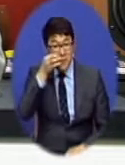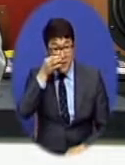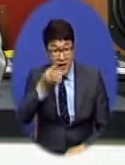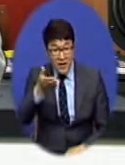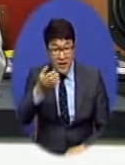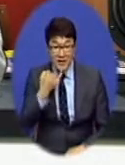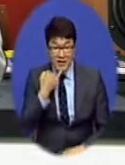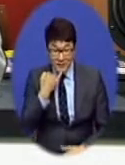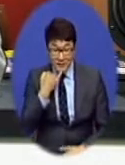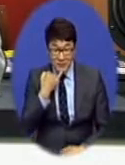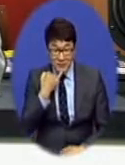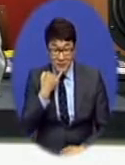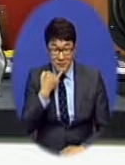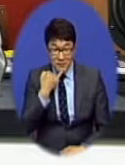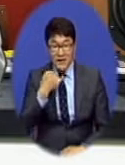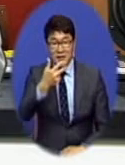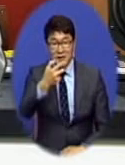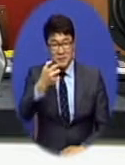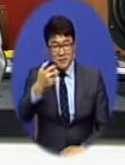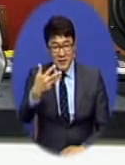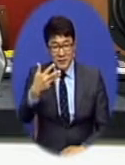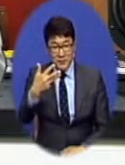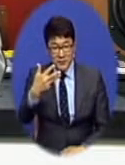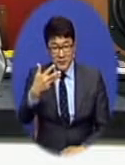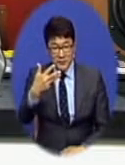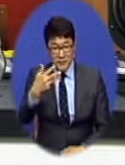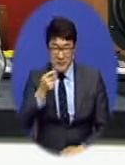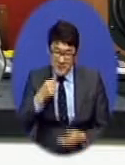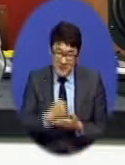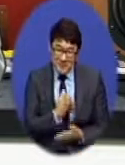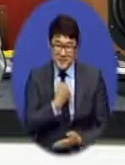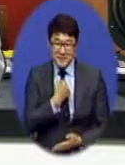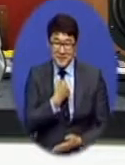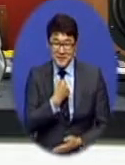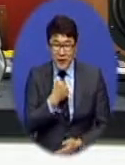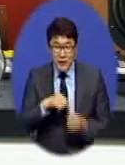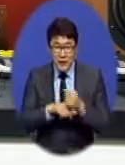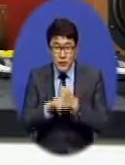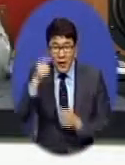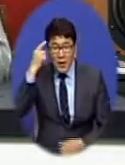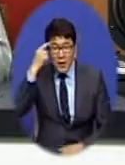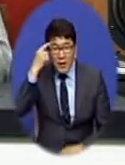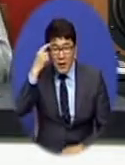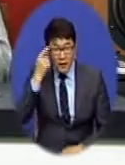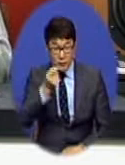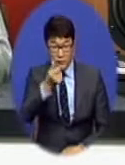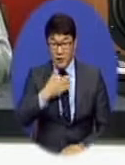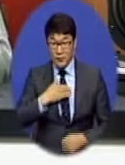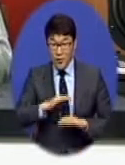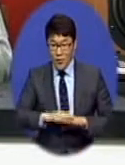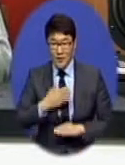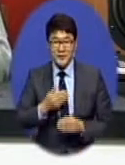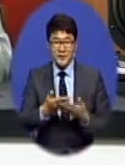네, 어제 몇 표 얻으셨을까요? 네. 78표. 조금 아쉽다. 아쉽죠. 이유가 뭘까요? 참고적으로